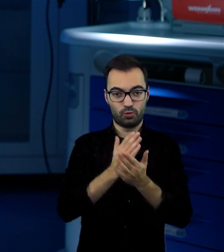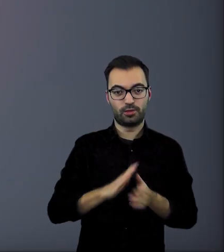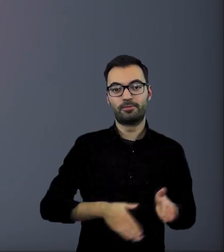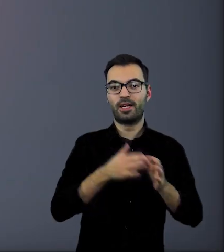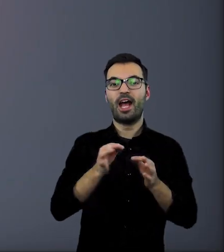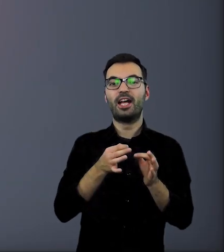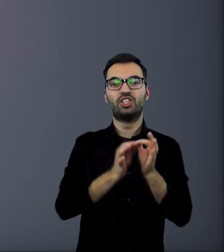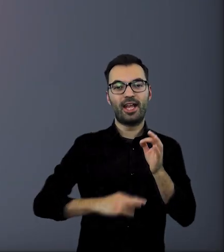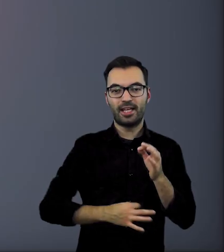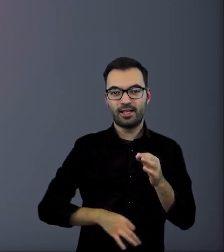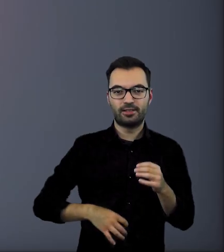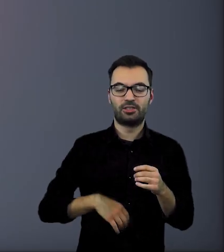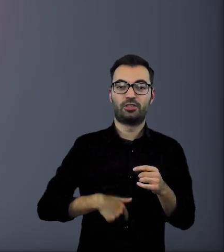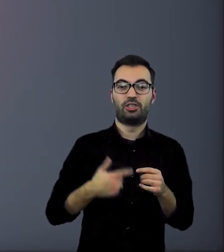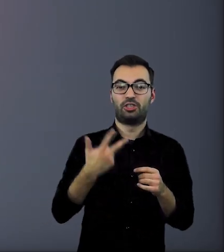tłuszcze.